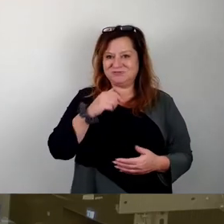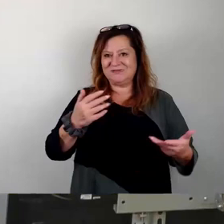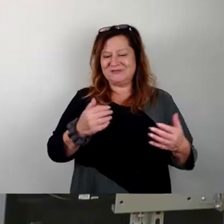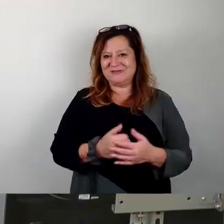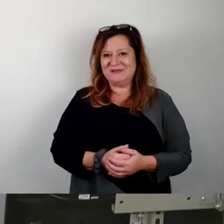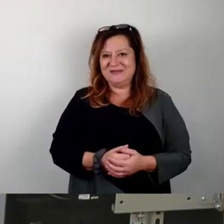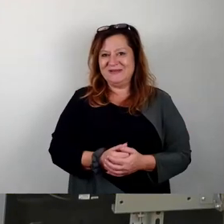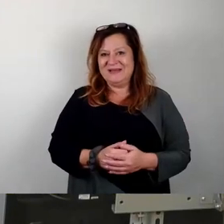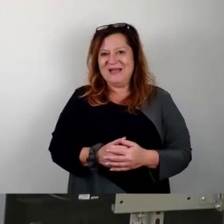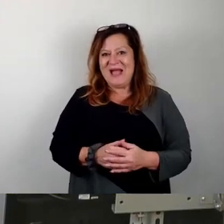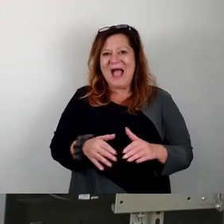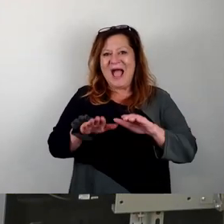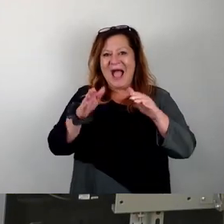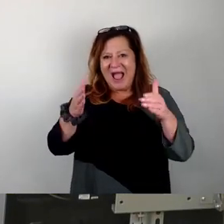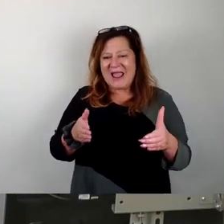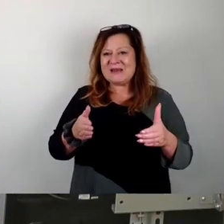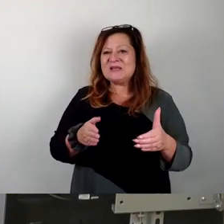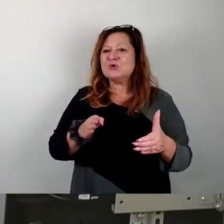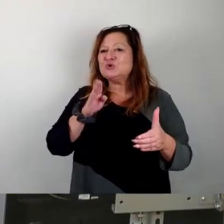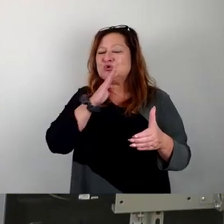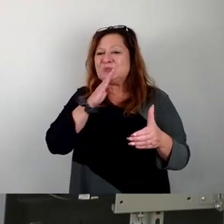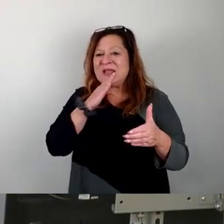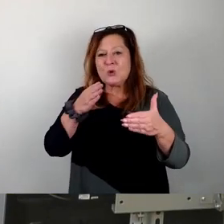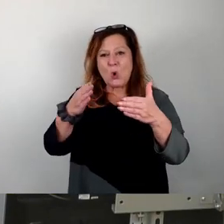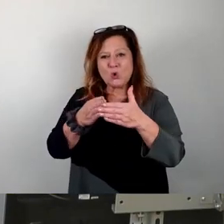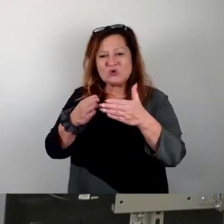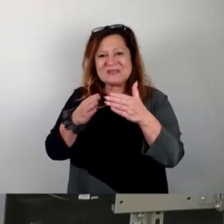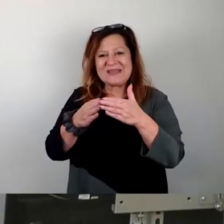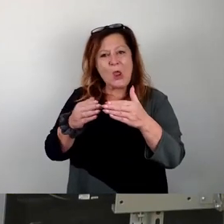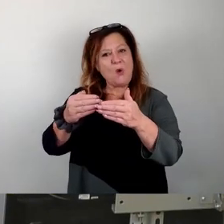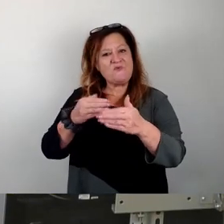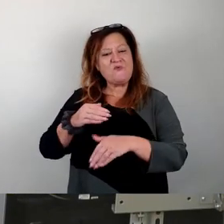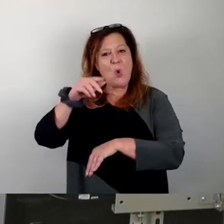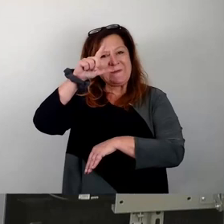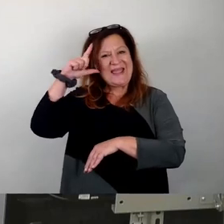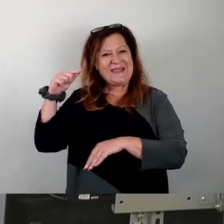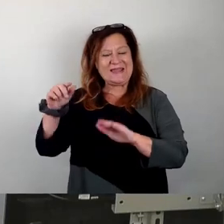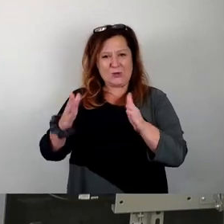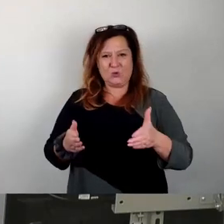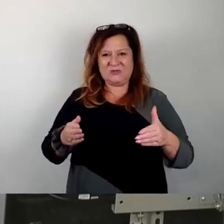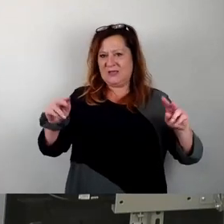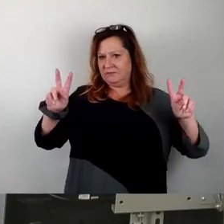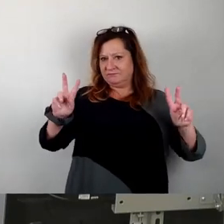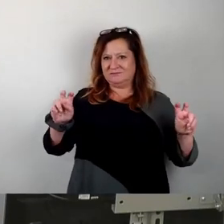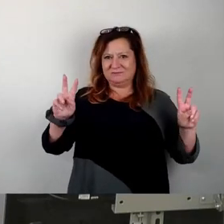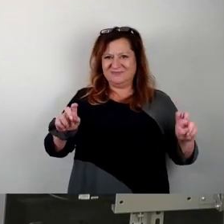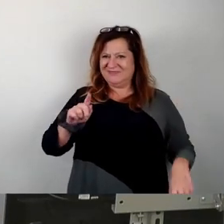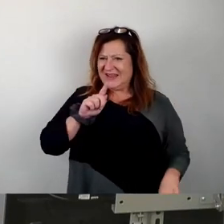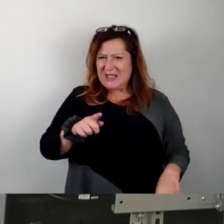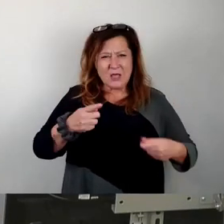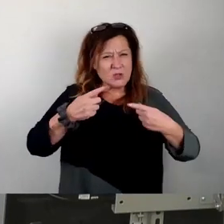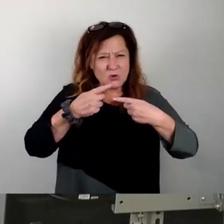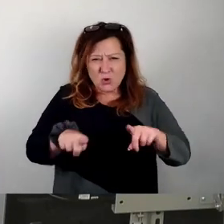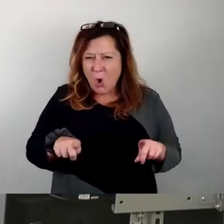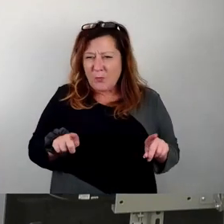Einrichtung einer Speakers Corner am Lingener Markt vor dem Hygienemuseum. So der Titel dieses abstrus-gruseligen